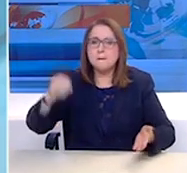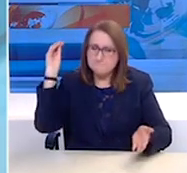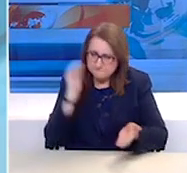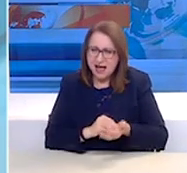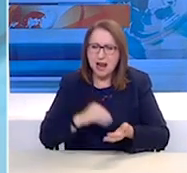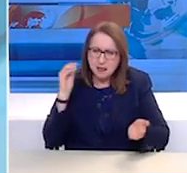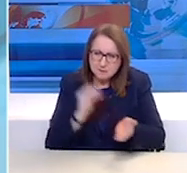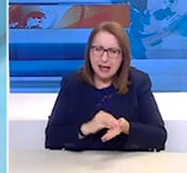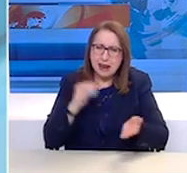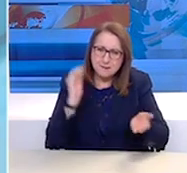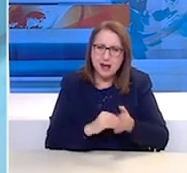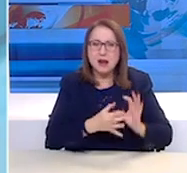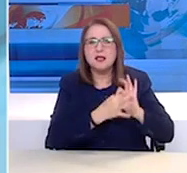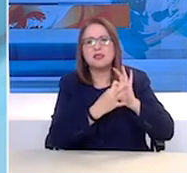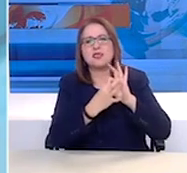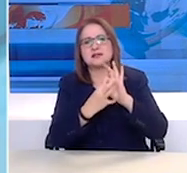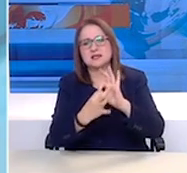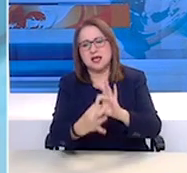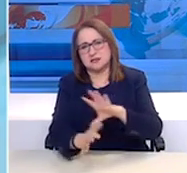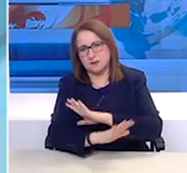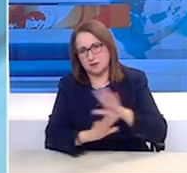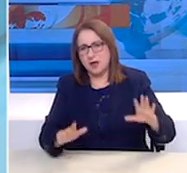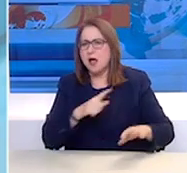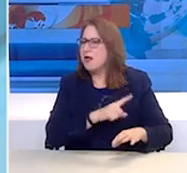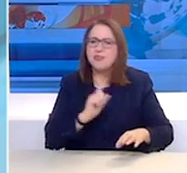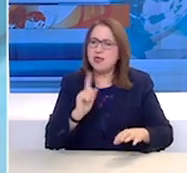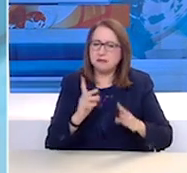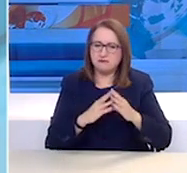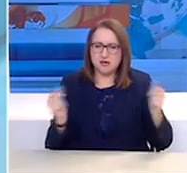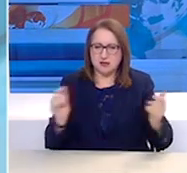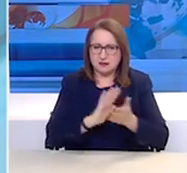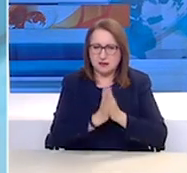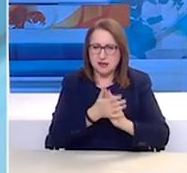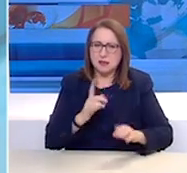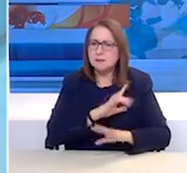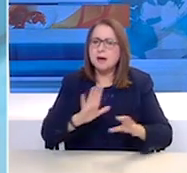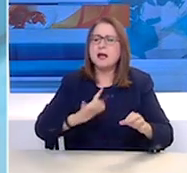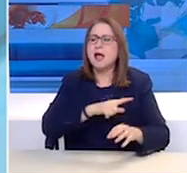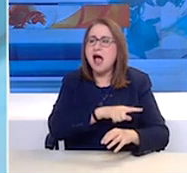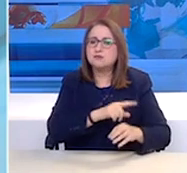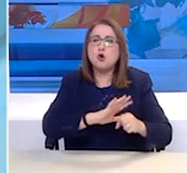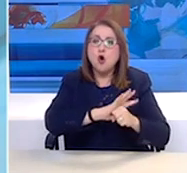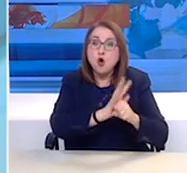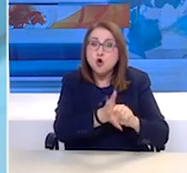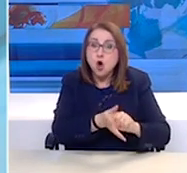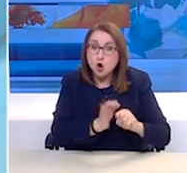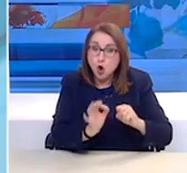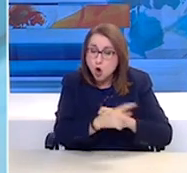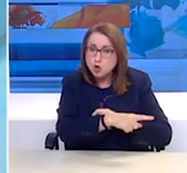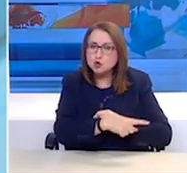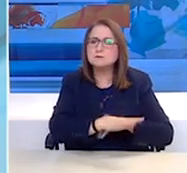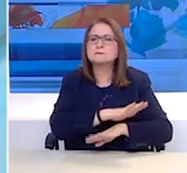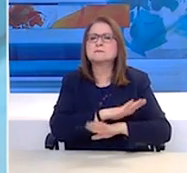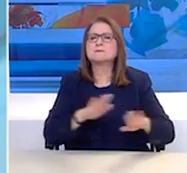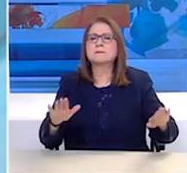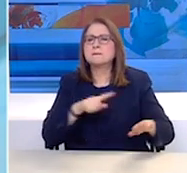νιώσει περισσότερες χώρες. Αυτό είναι γνωστό και για άλλους κοροναϊούς και ισχύει. Οι κορονοϊοί αποτελούν κύρια αιτία ενός